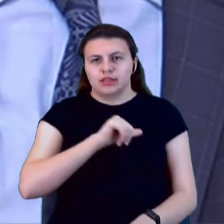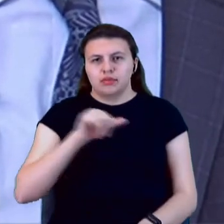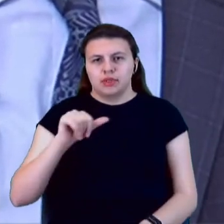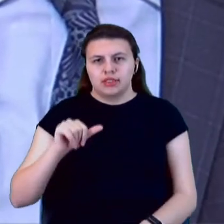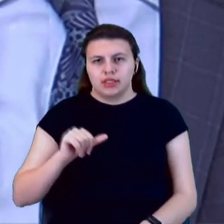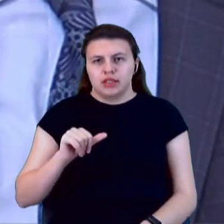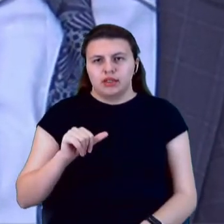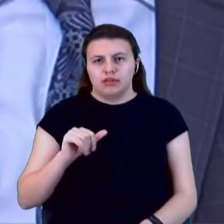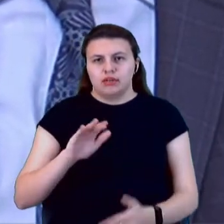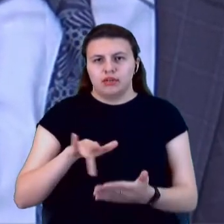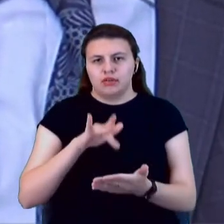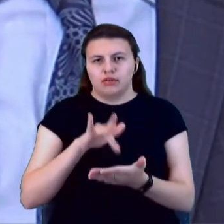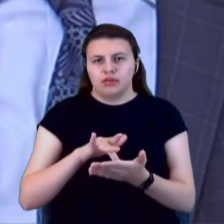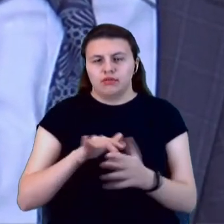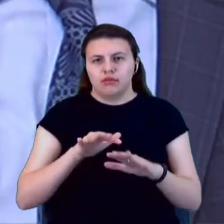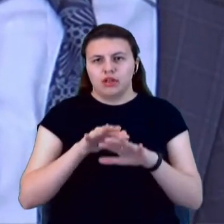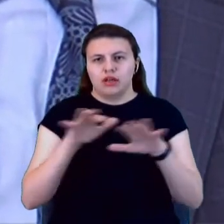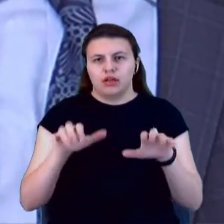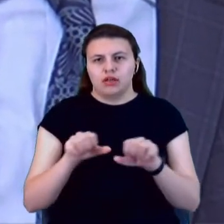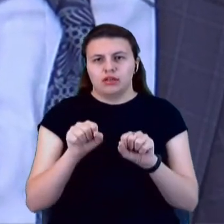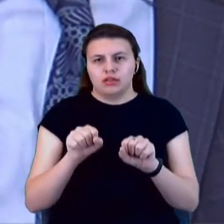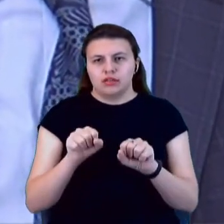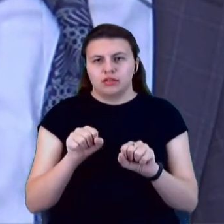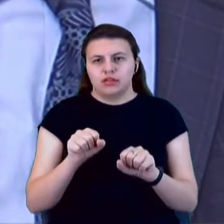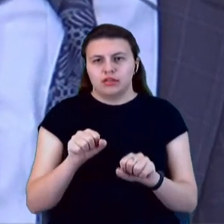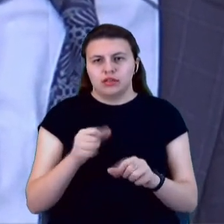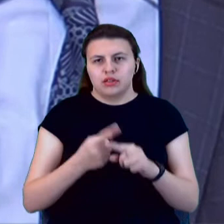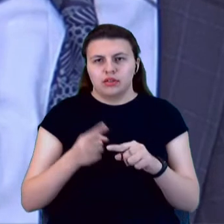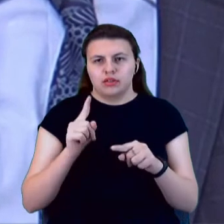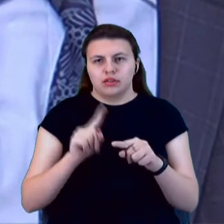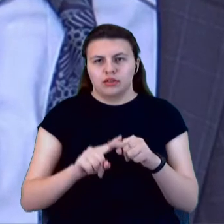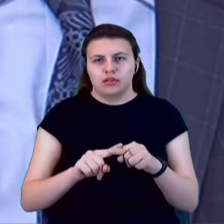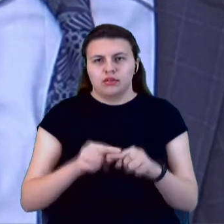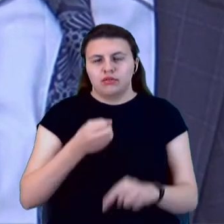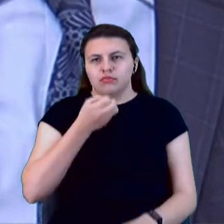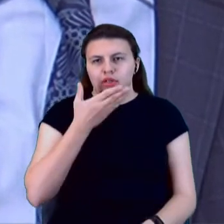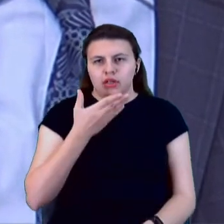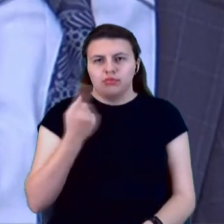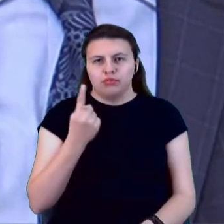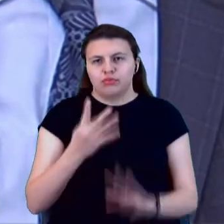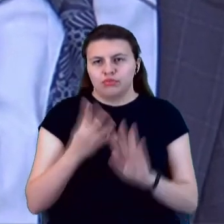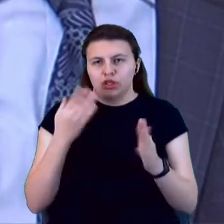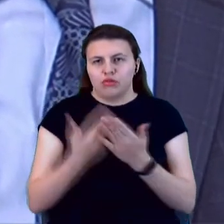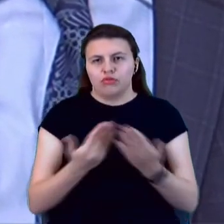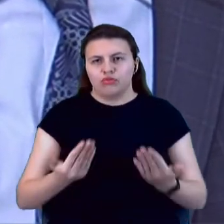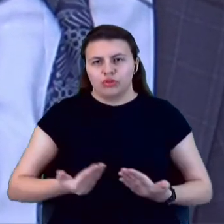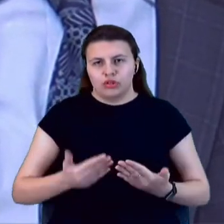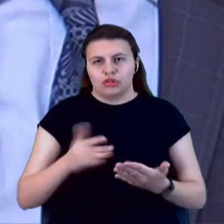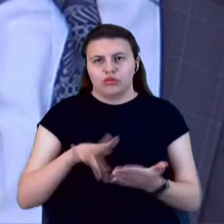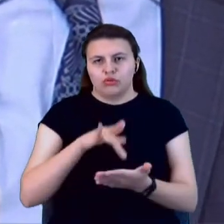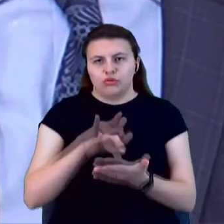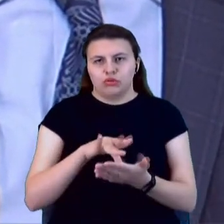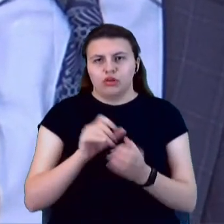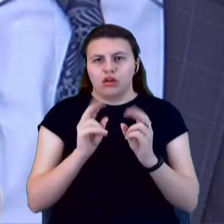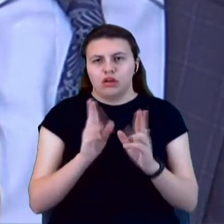Самостоятельность городской власти – это благо в первую очередь для жителей города. Как будет